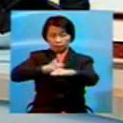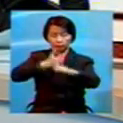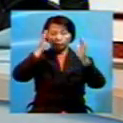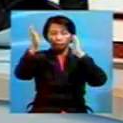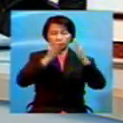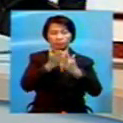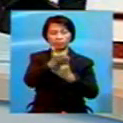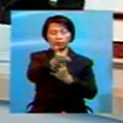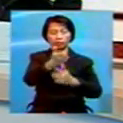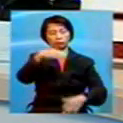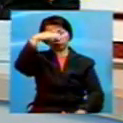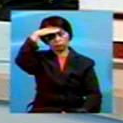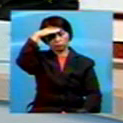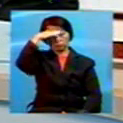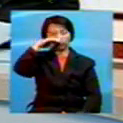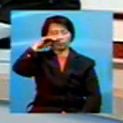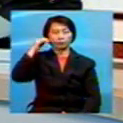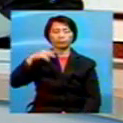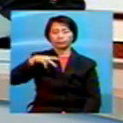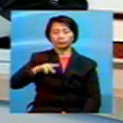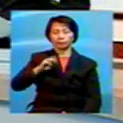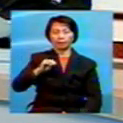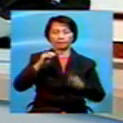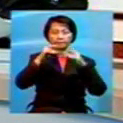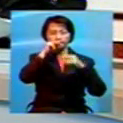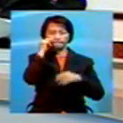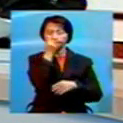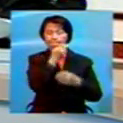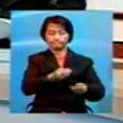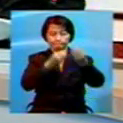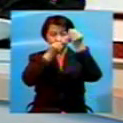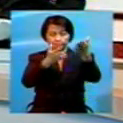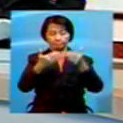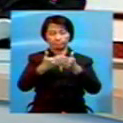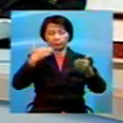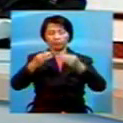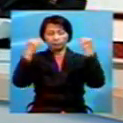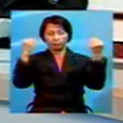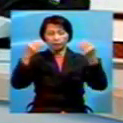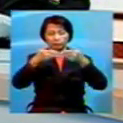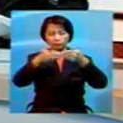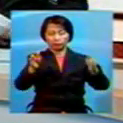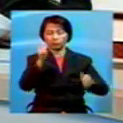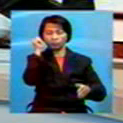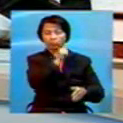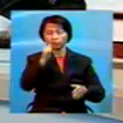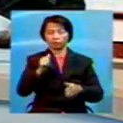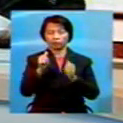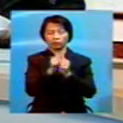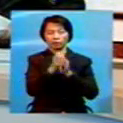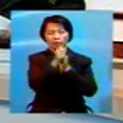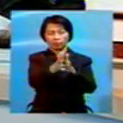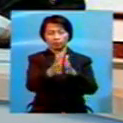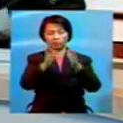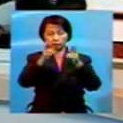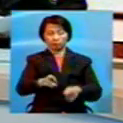ini melalui Johor Perdana Menteri Datuk Seri Najib mengumumkan perkara itu sebelum Majlis berbuka puasa bersama pemimpin dan rakyat